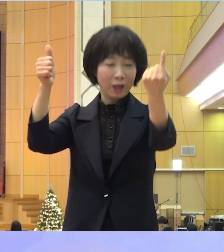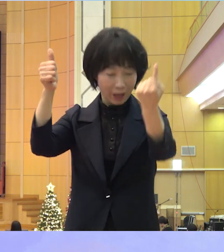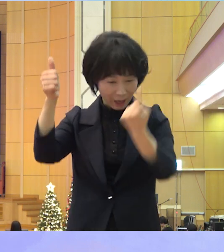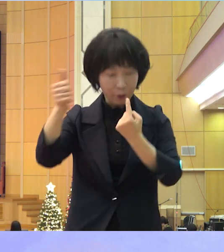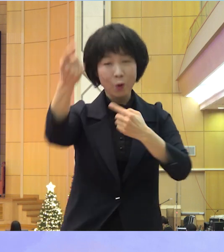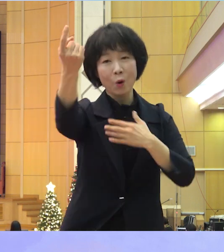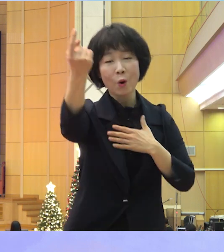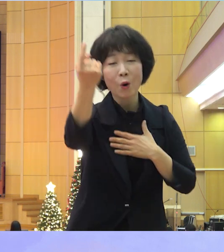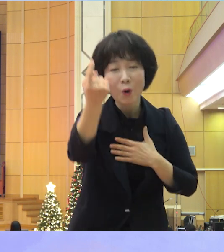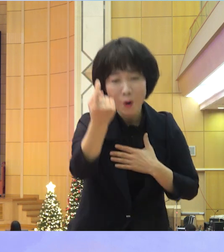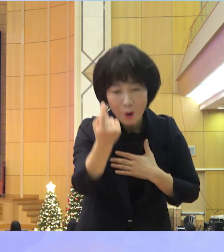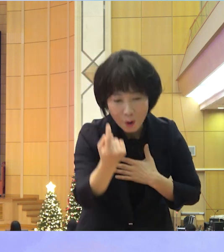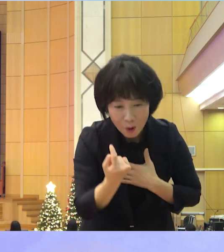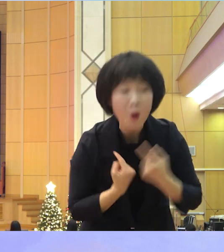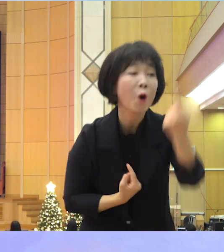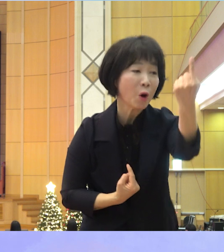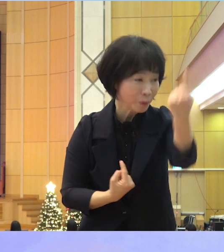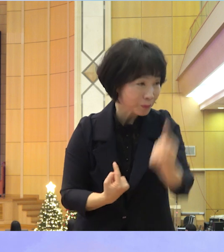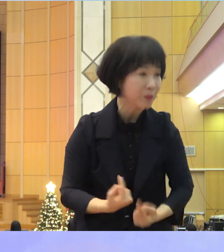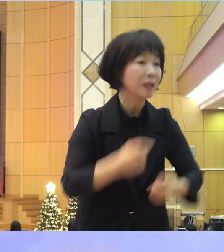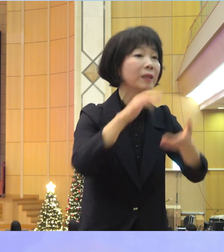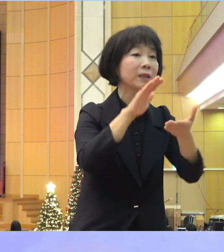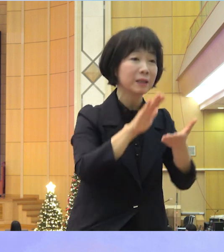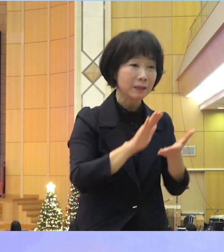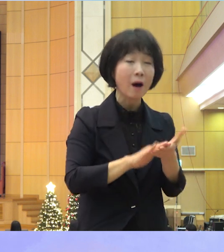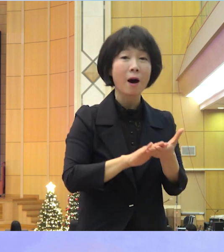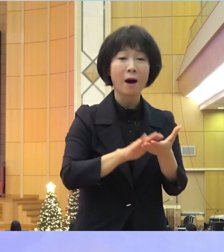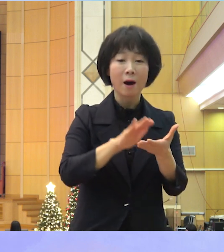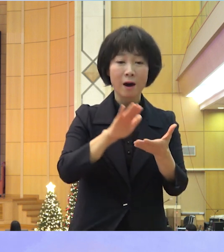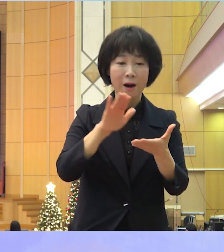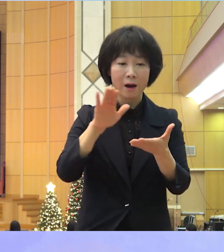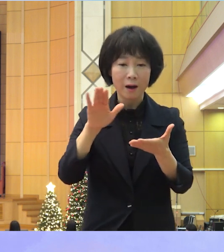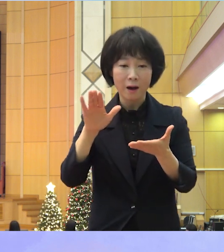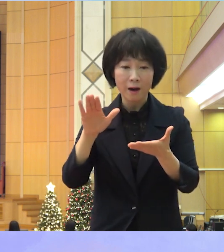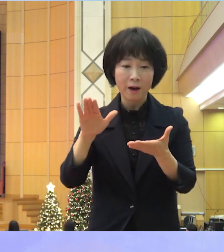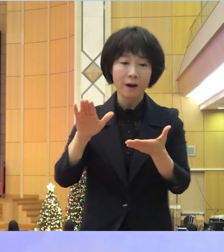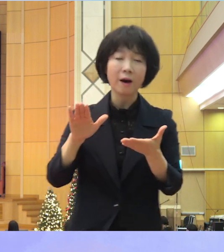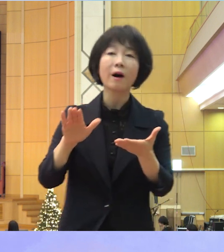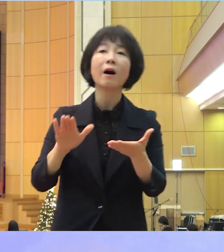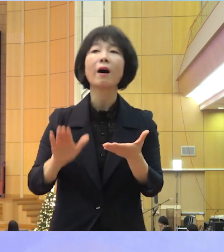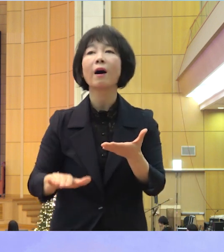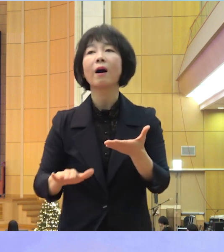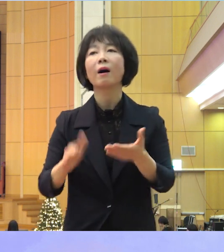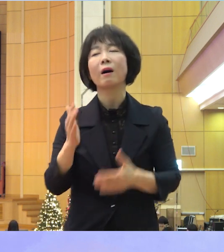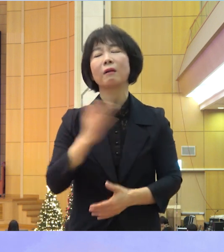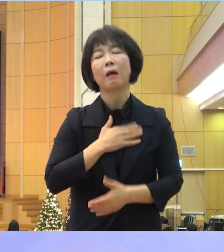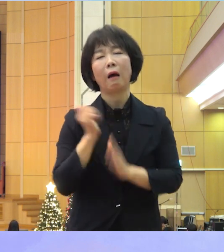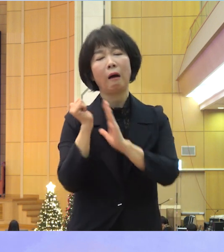주께로 옵니다.